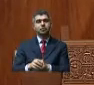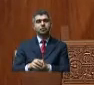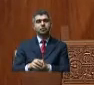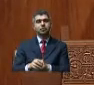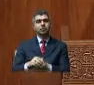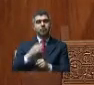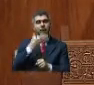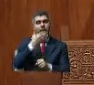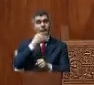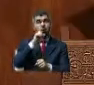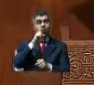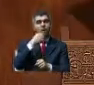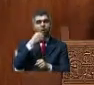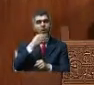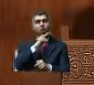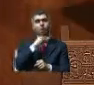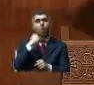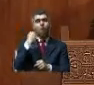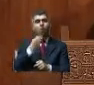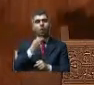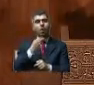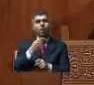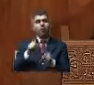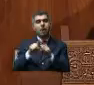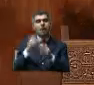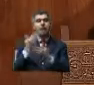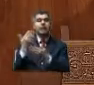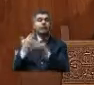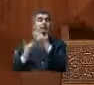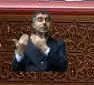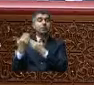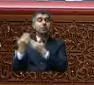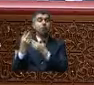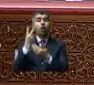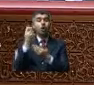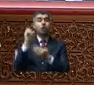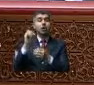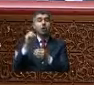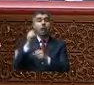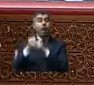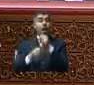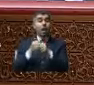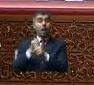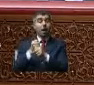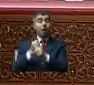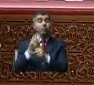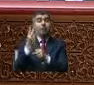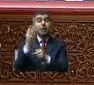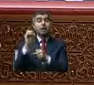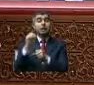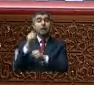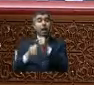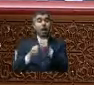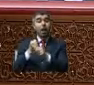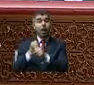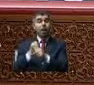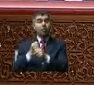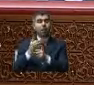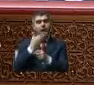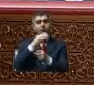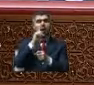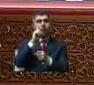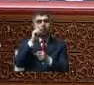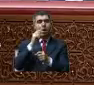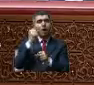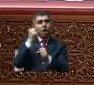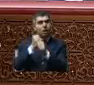الحمد لله هذه الحكومه كلش داكشي اللي كان كيتسنى هذه 20 سنه و 30 سنه ويمكن حتى من وقت الاستقلال كله الحمد لله جا الوقت ديالو هذه